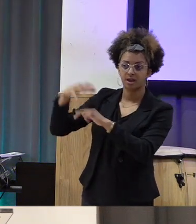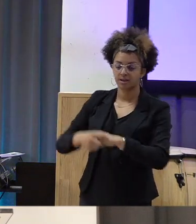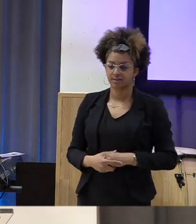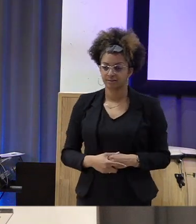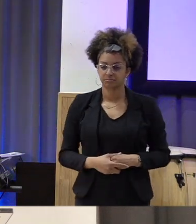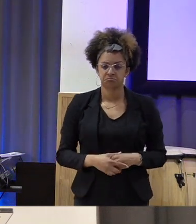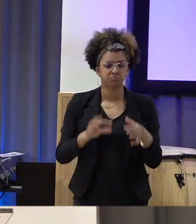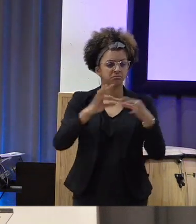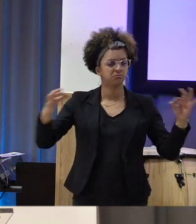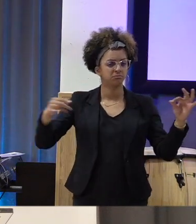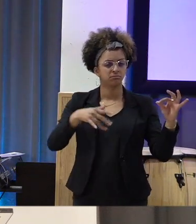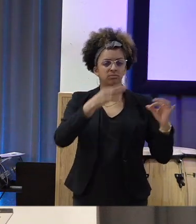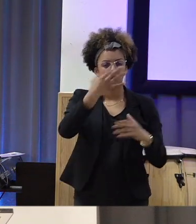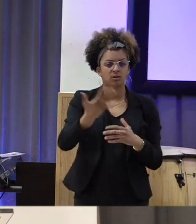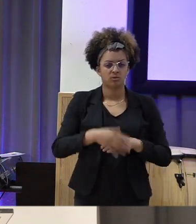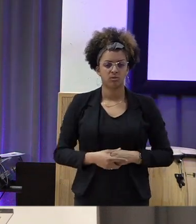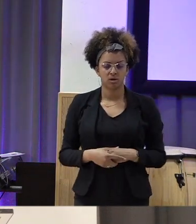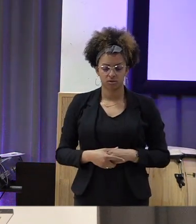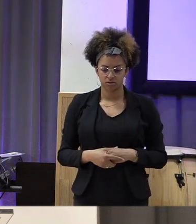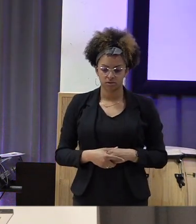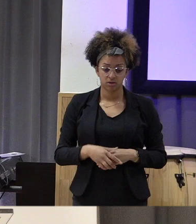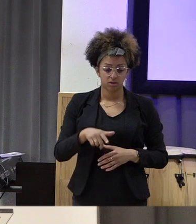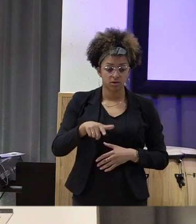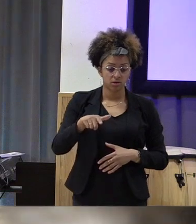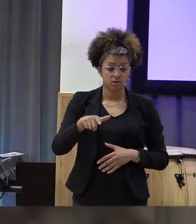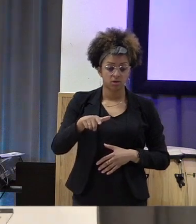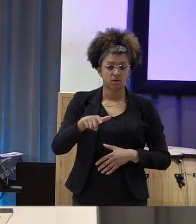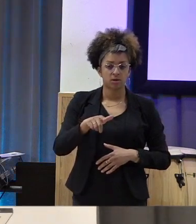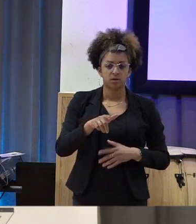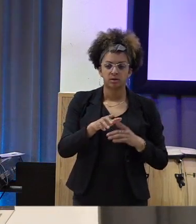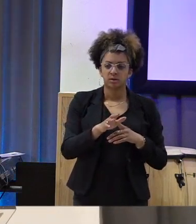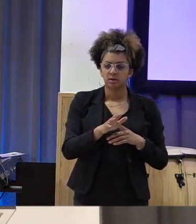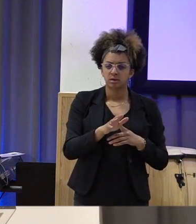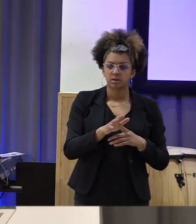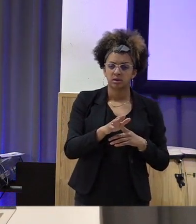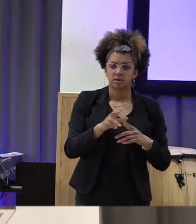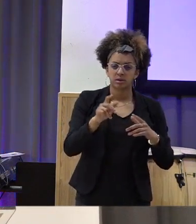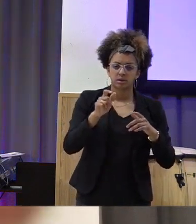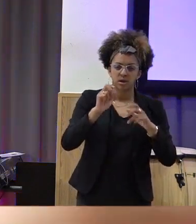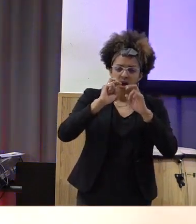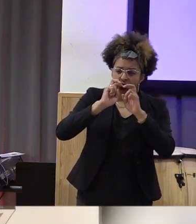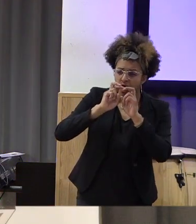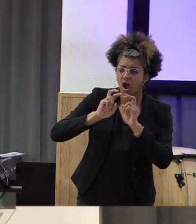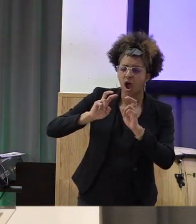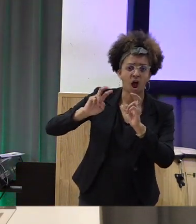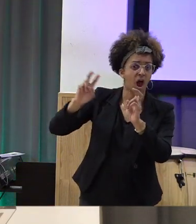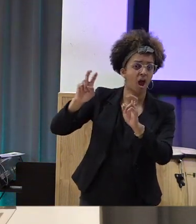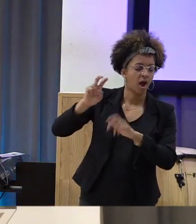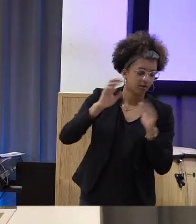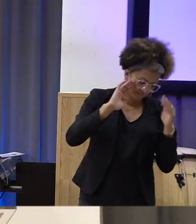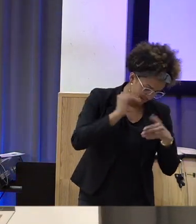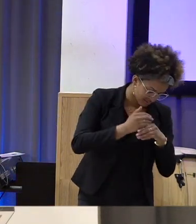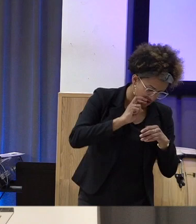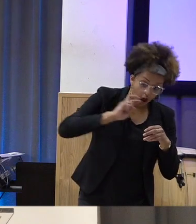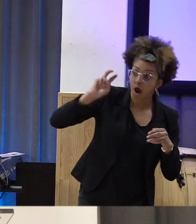La parole dit, le temps qui s'écoule entre le cri de minuit et l'arrivée de l'époux est celui pendant lequel